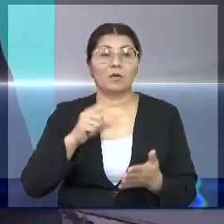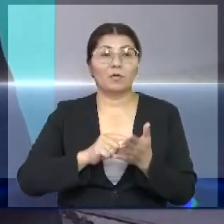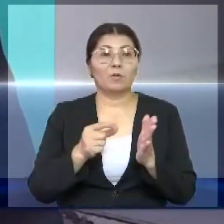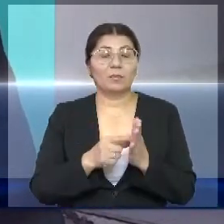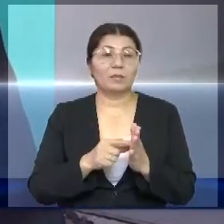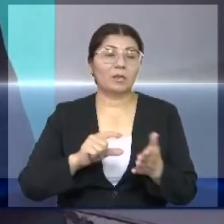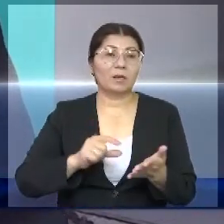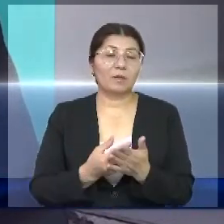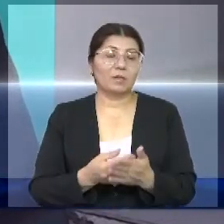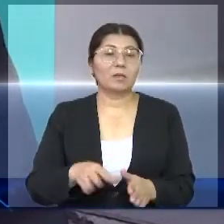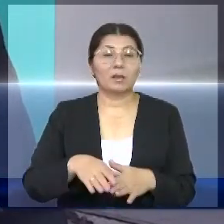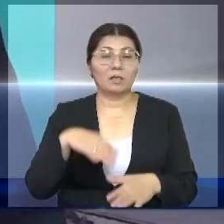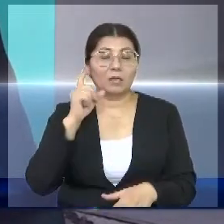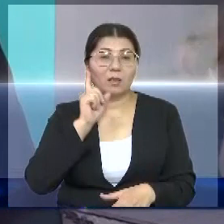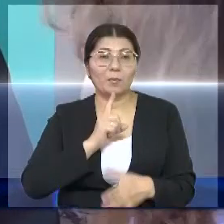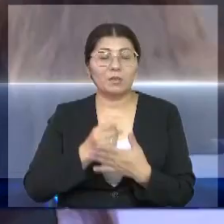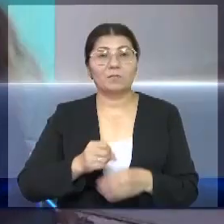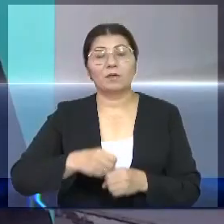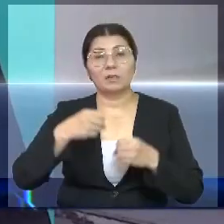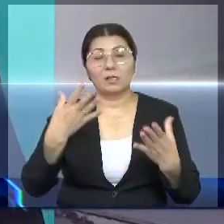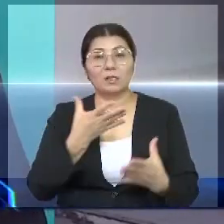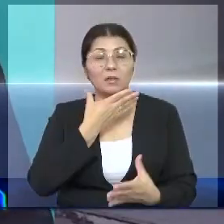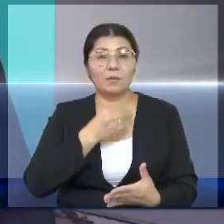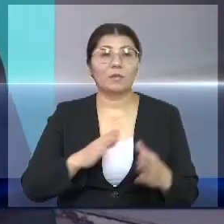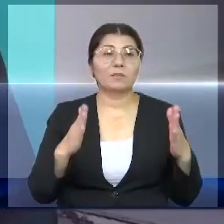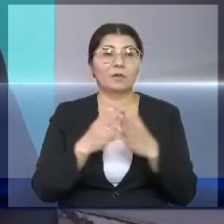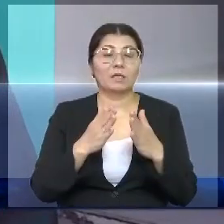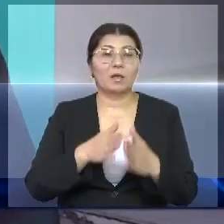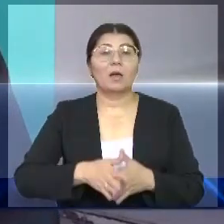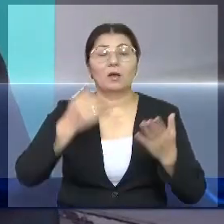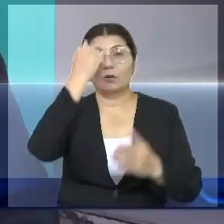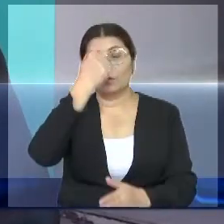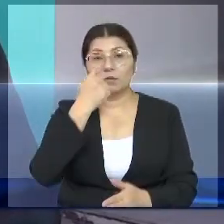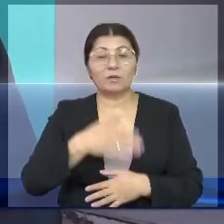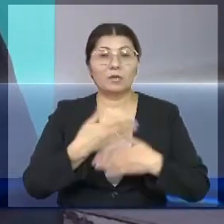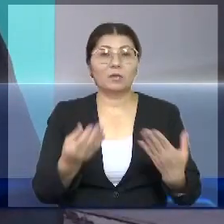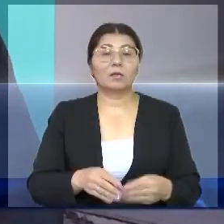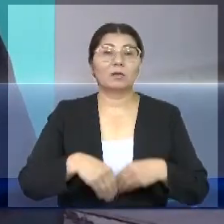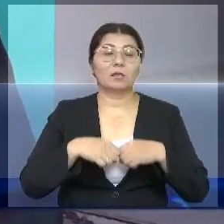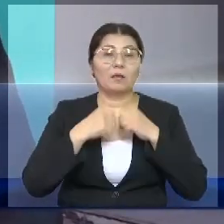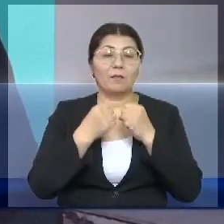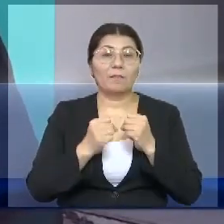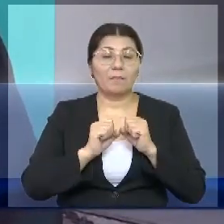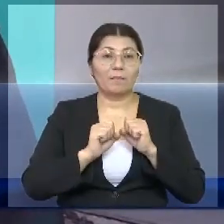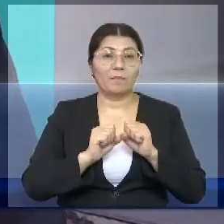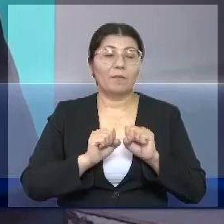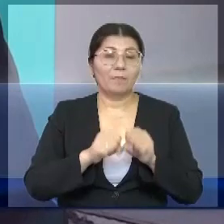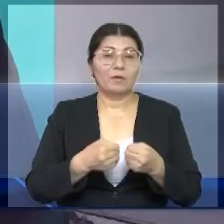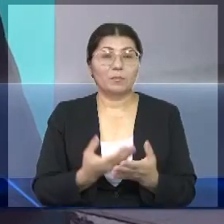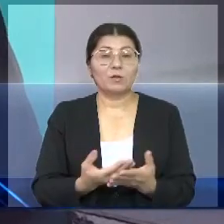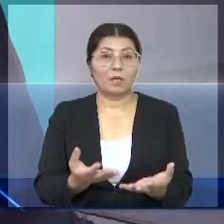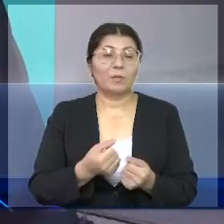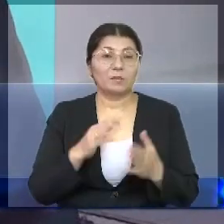квартира очень уютная, светлая, хороший дом, благоустроен. Доме. Огромная благодарность за предоставленную возможность обрести собственную крышу над